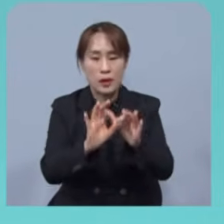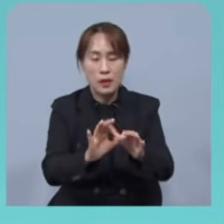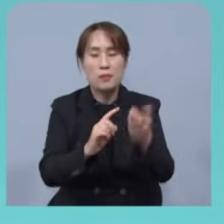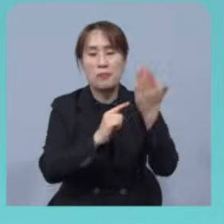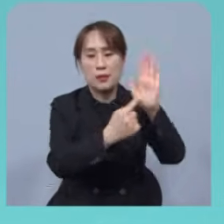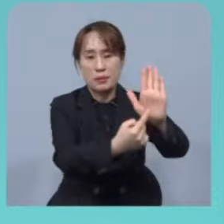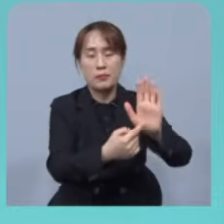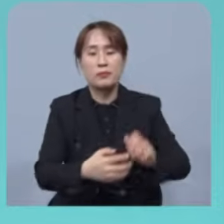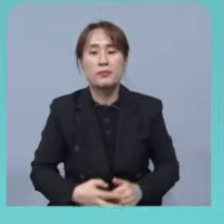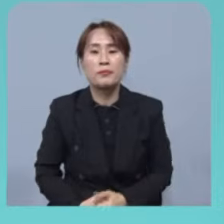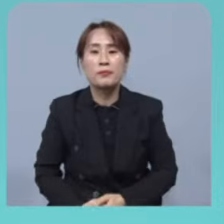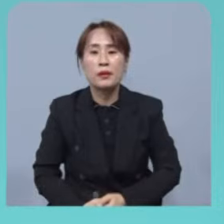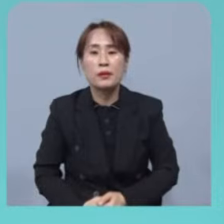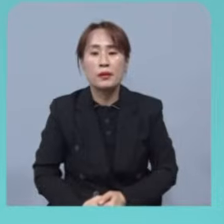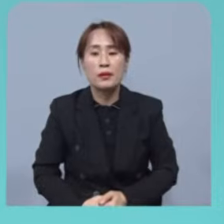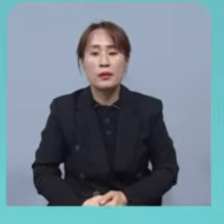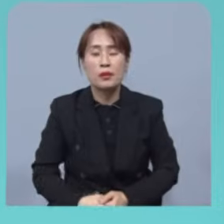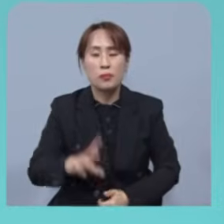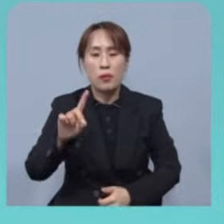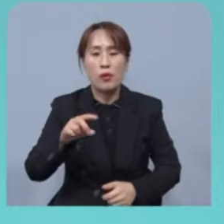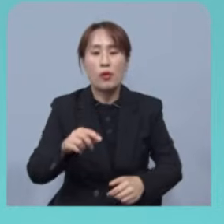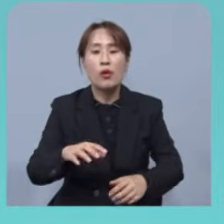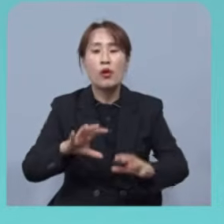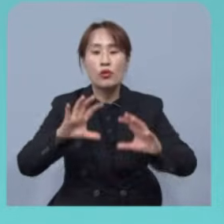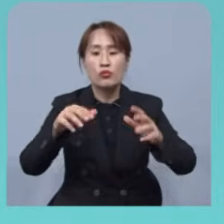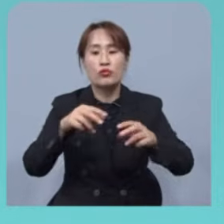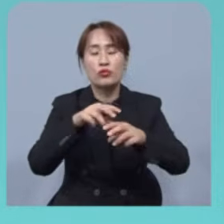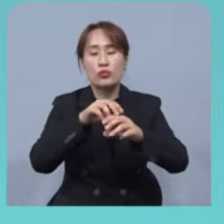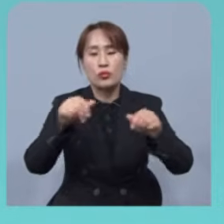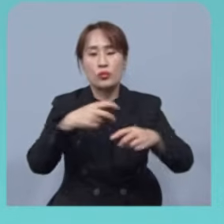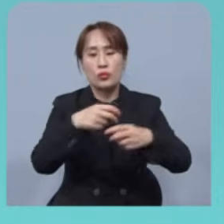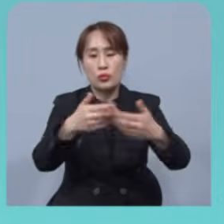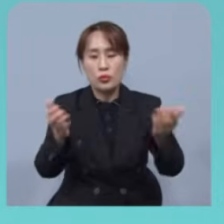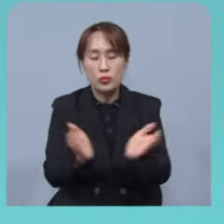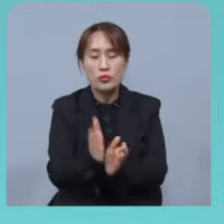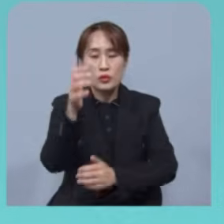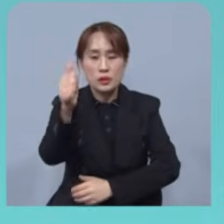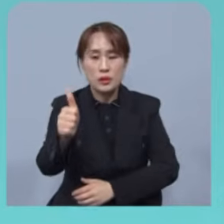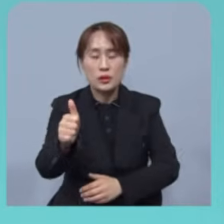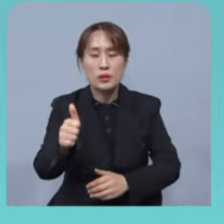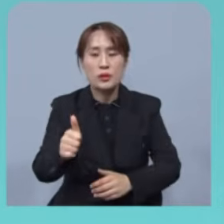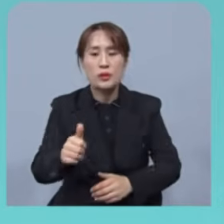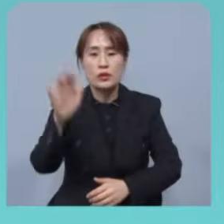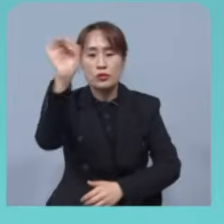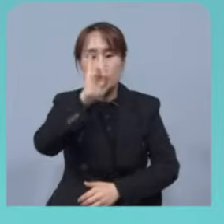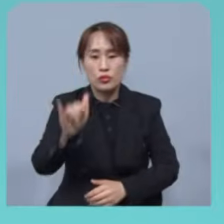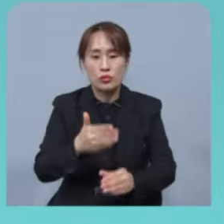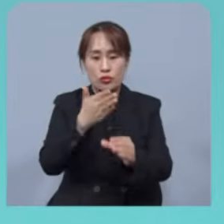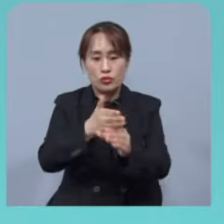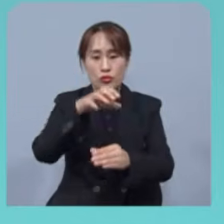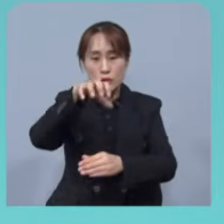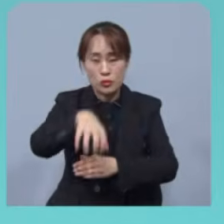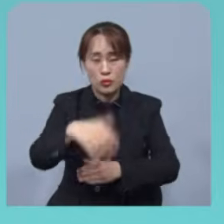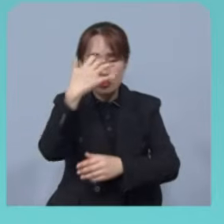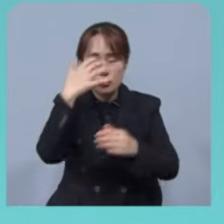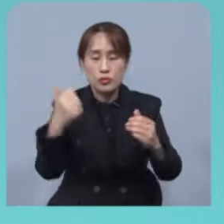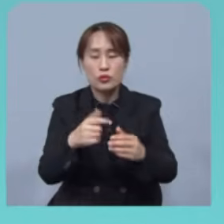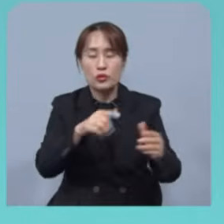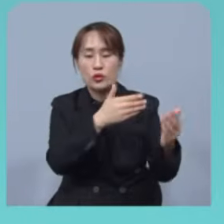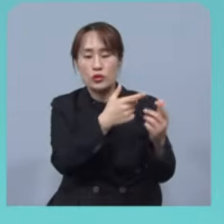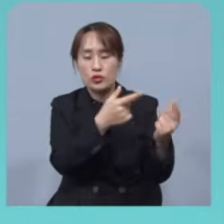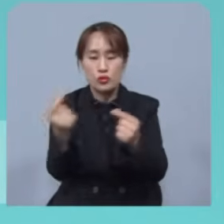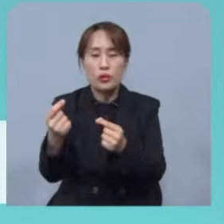발표가 있겠는데요. 먼저 국토교통부 장관께서 국토의 중심, 충청북도에서 균형